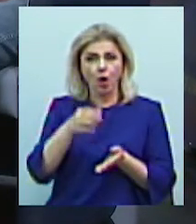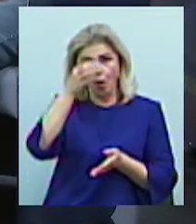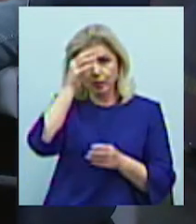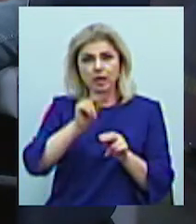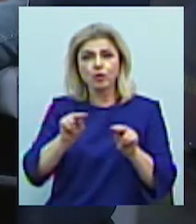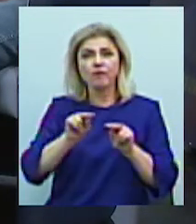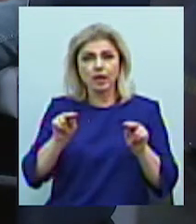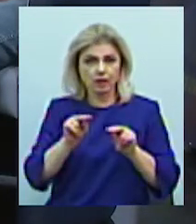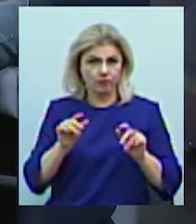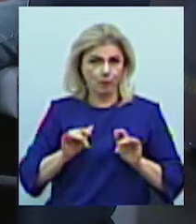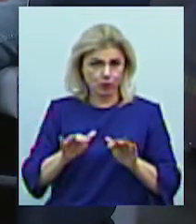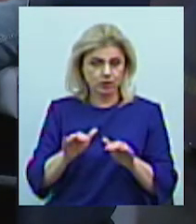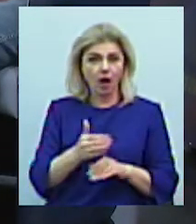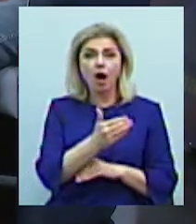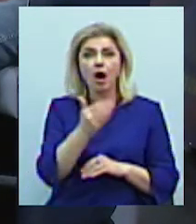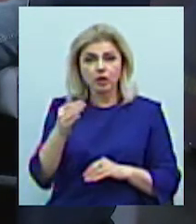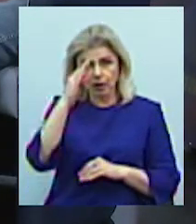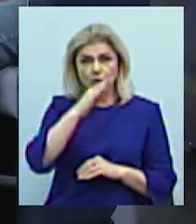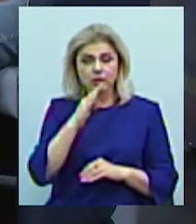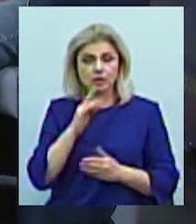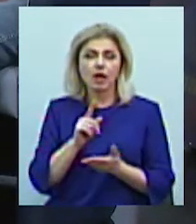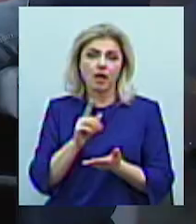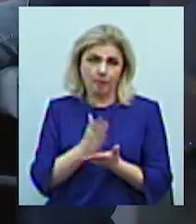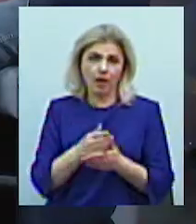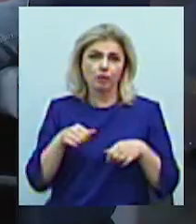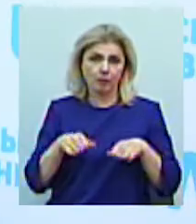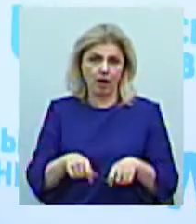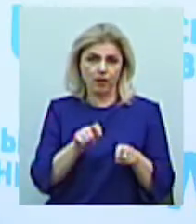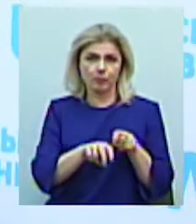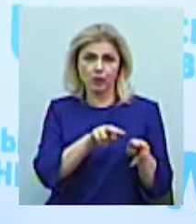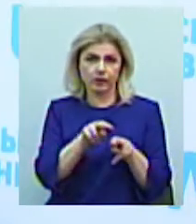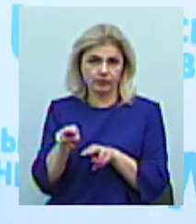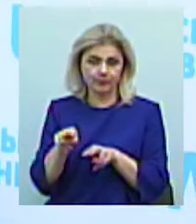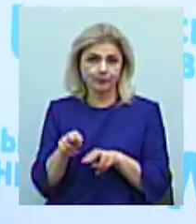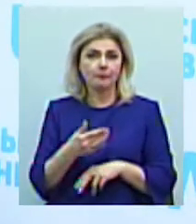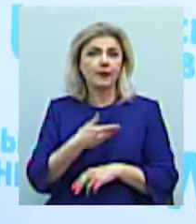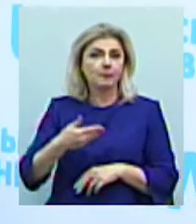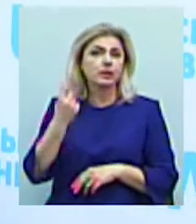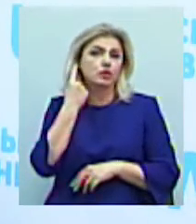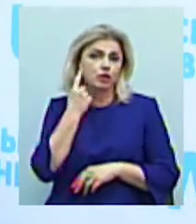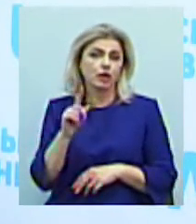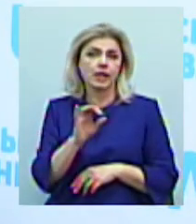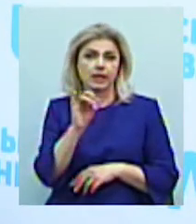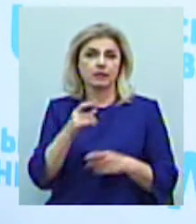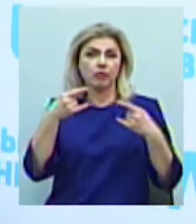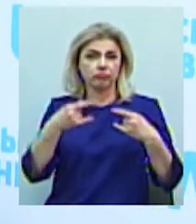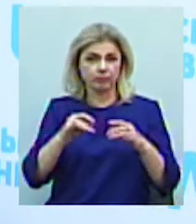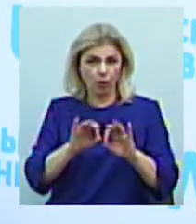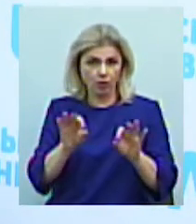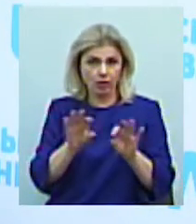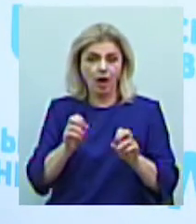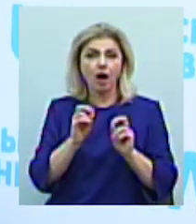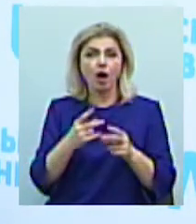имеют права контролировать вот этот процесс питания. Мы чули у відеоматеріалі наших колег зі служби новин, як одна з